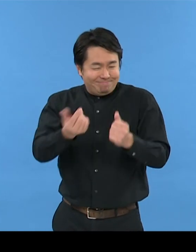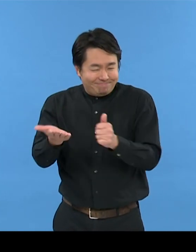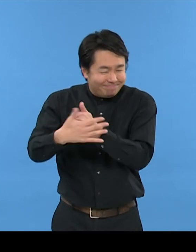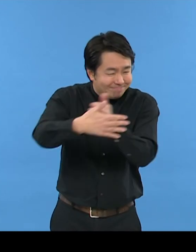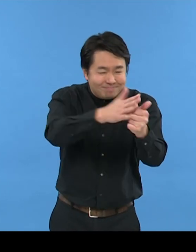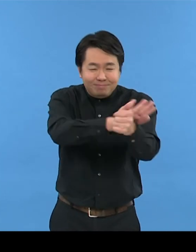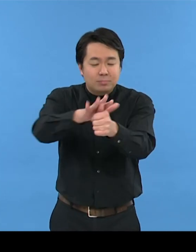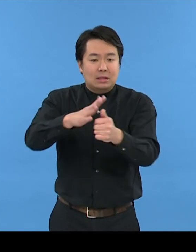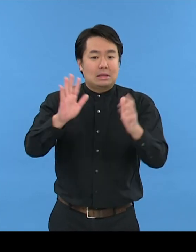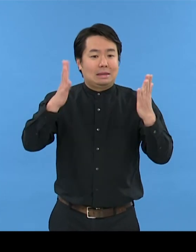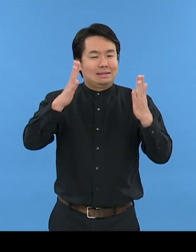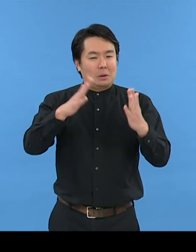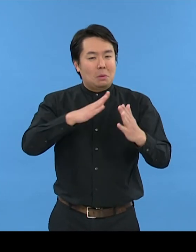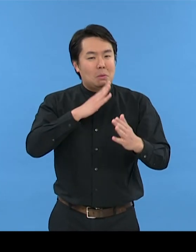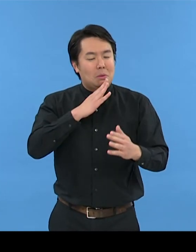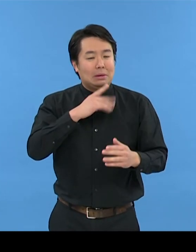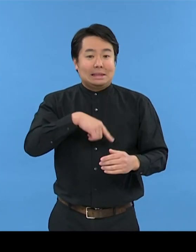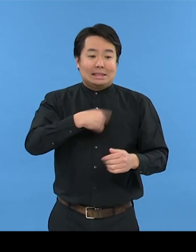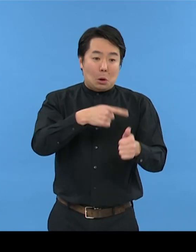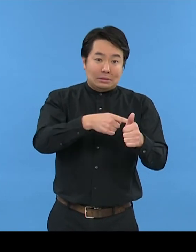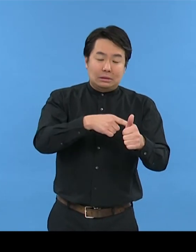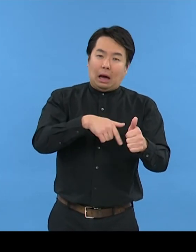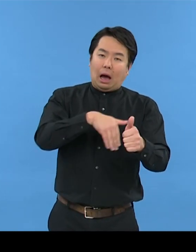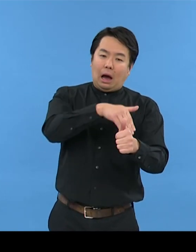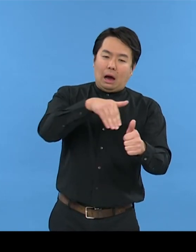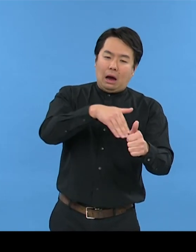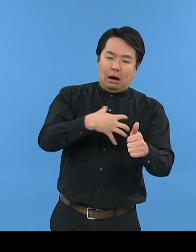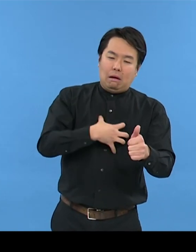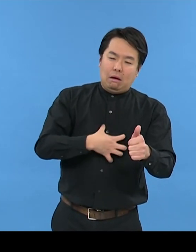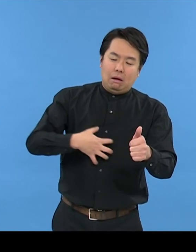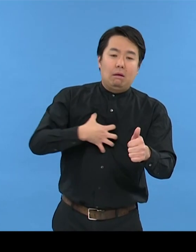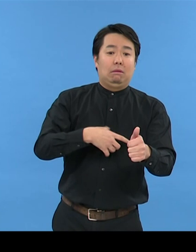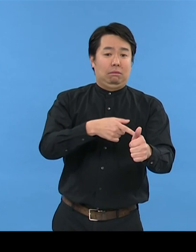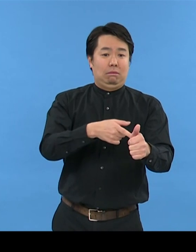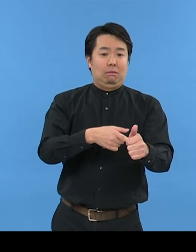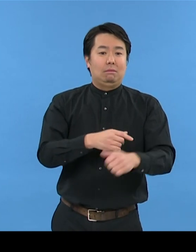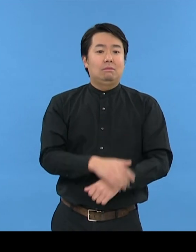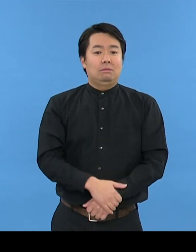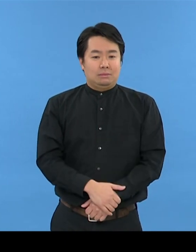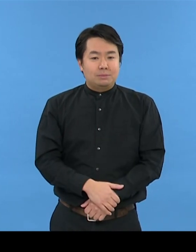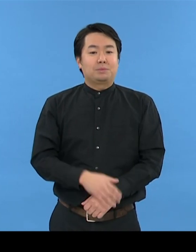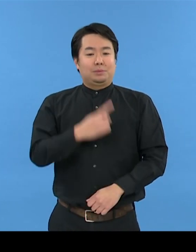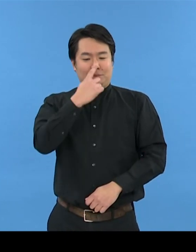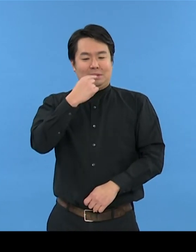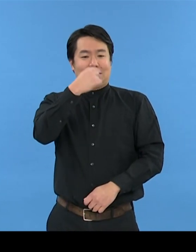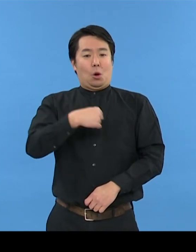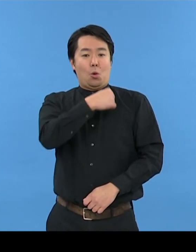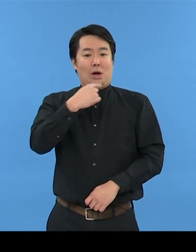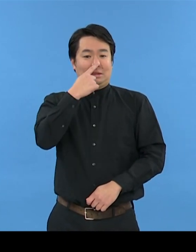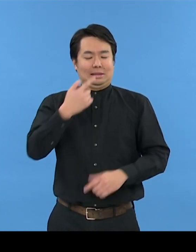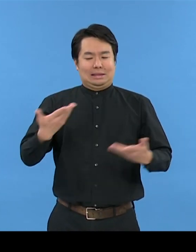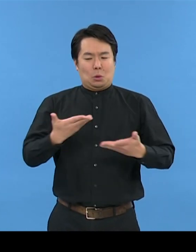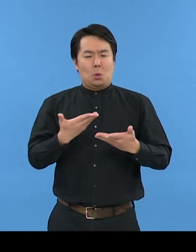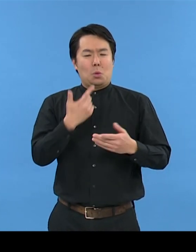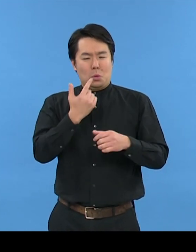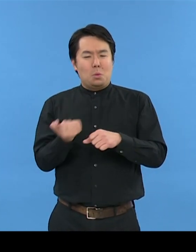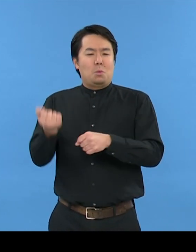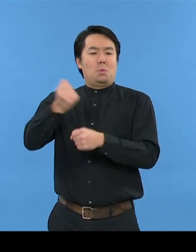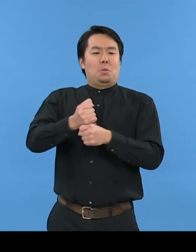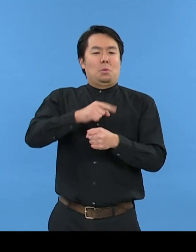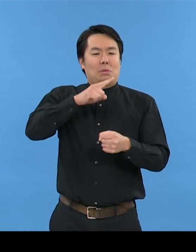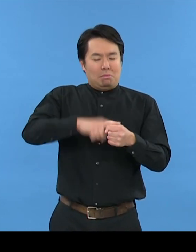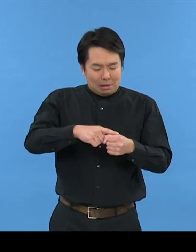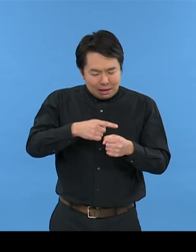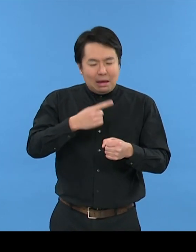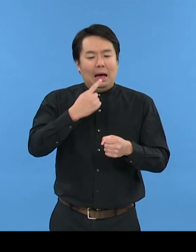なければ決して一人が終えるものではないで教会の仕事に帰るために